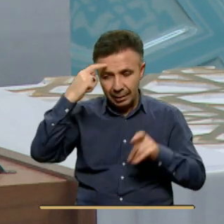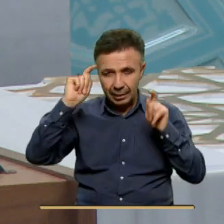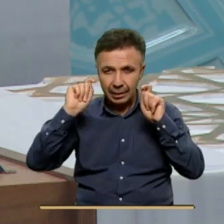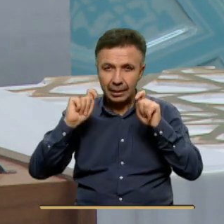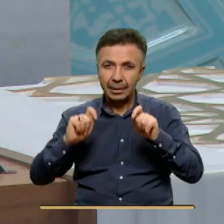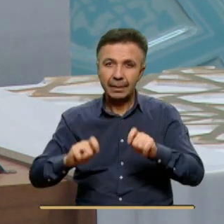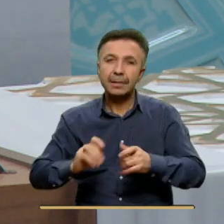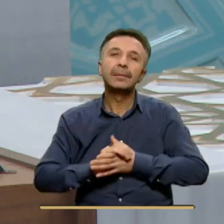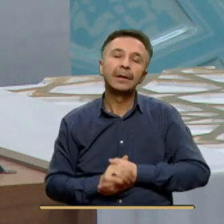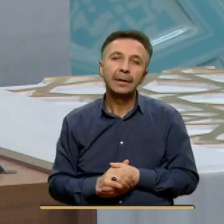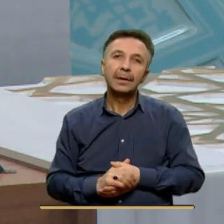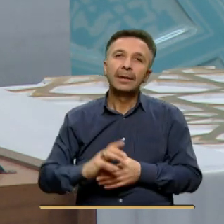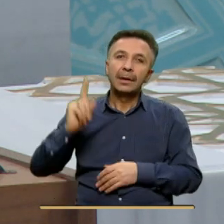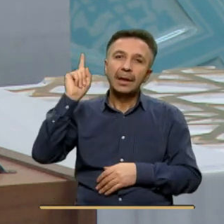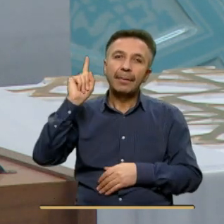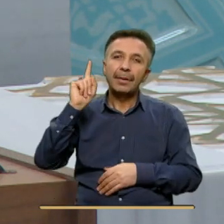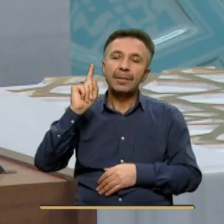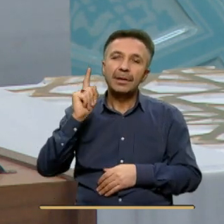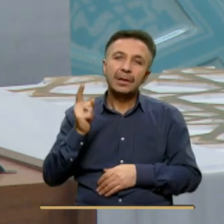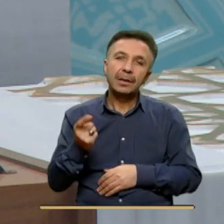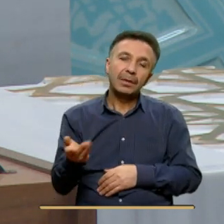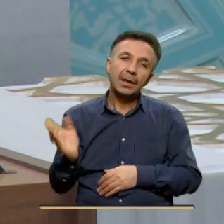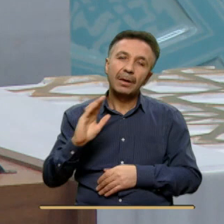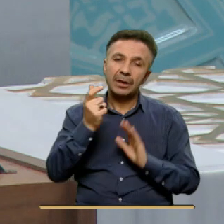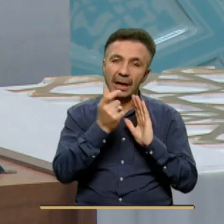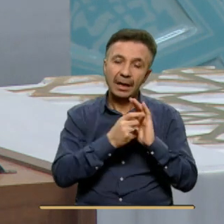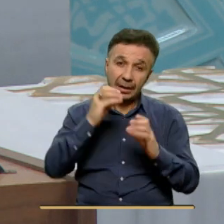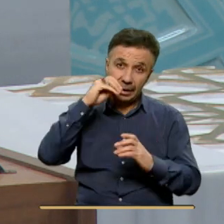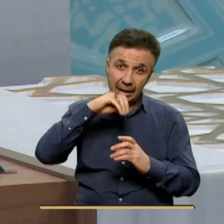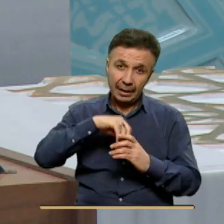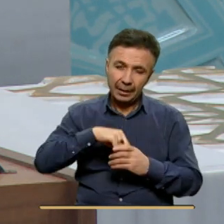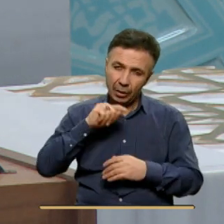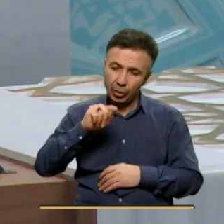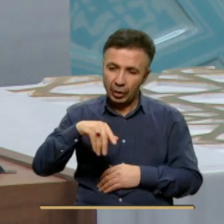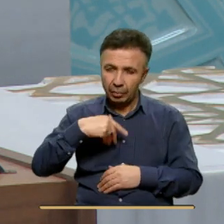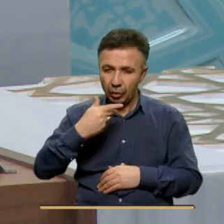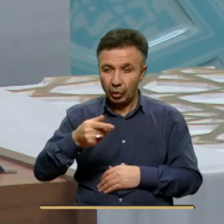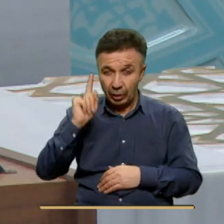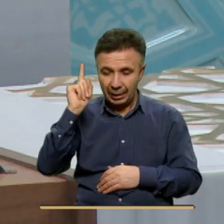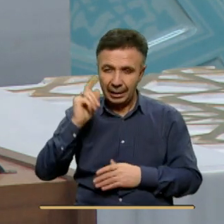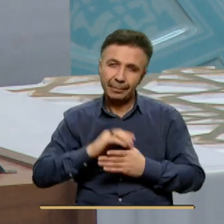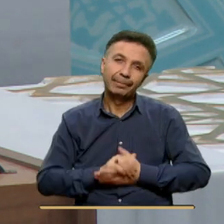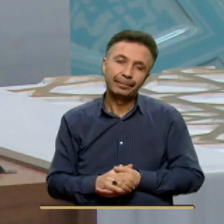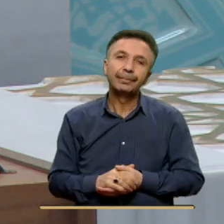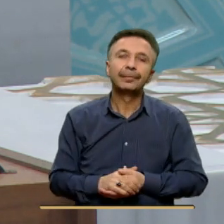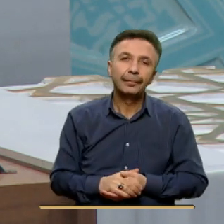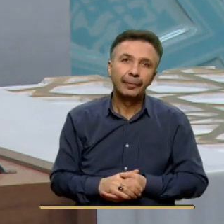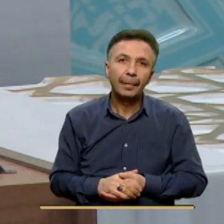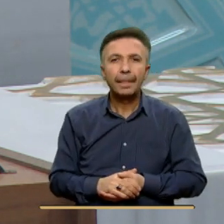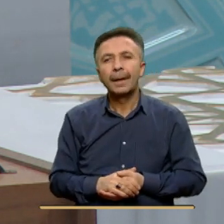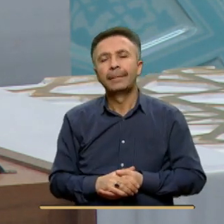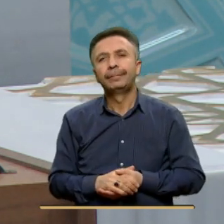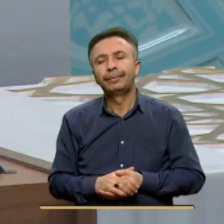eylesin. Rabbimiz bir ayeti kerimesinde buyurur ki vel veznu yevme idinil